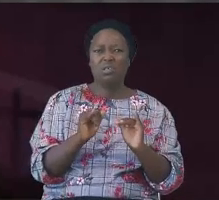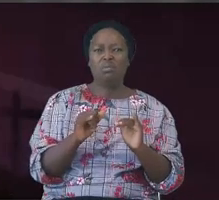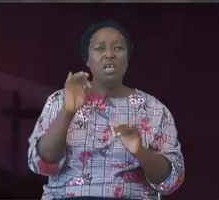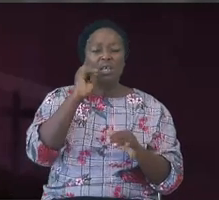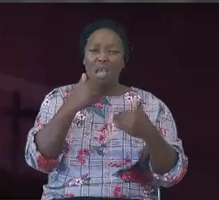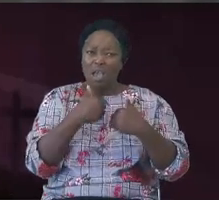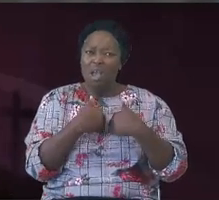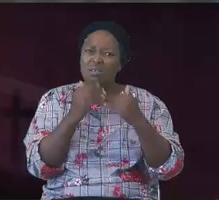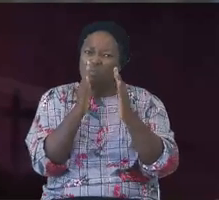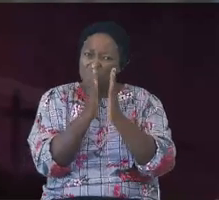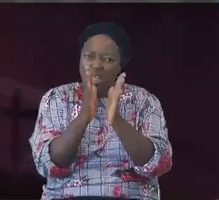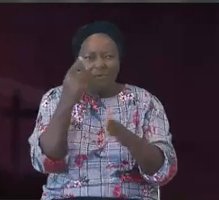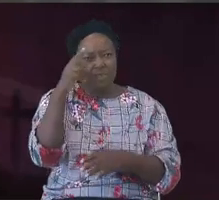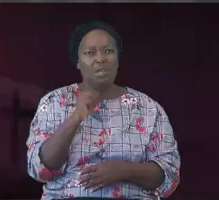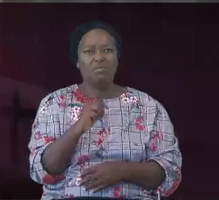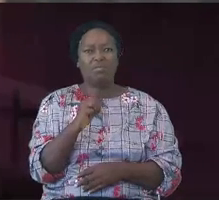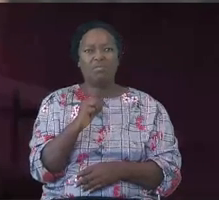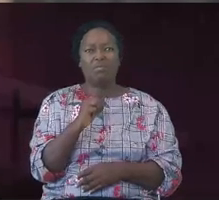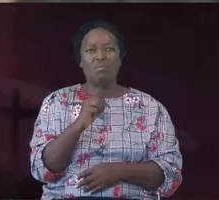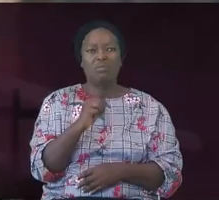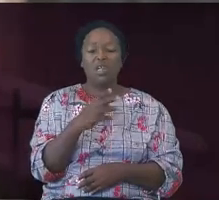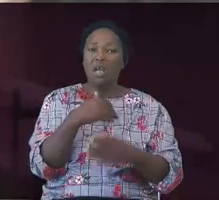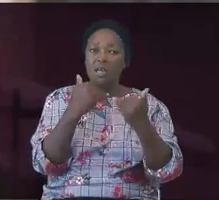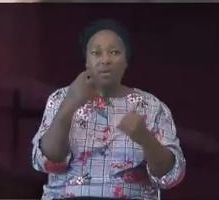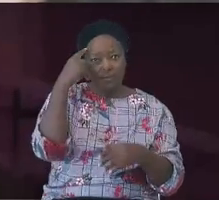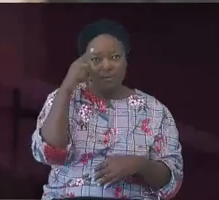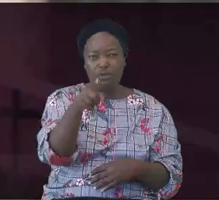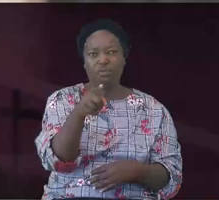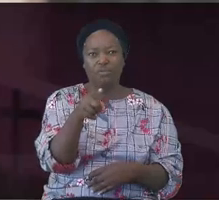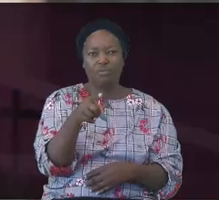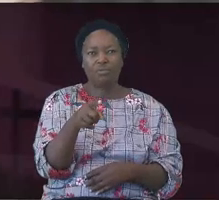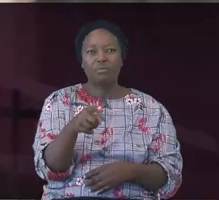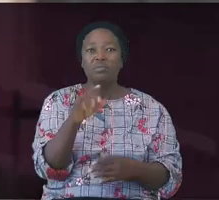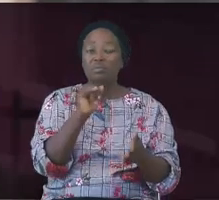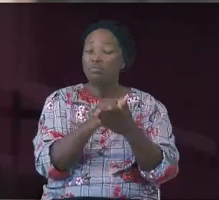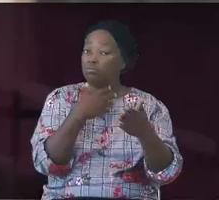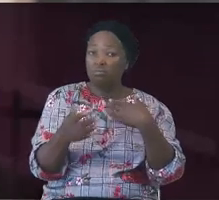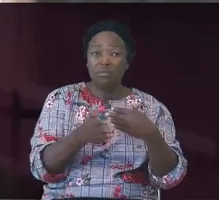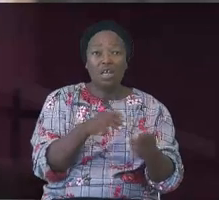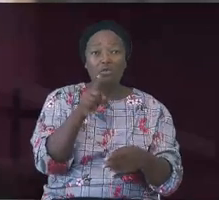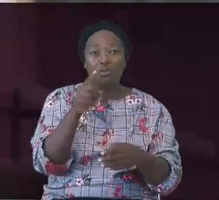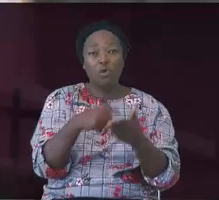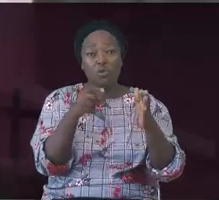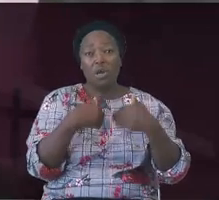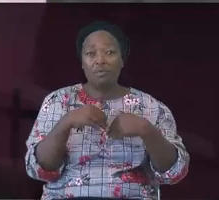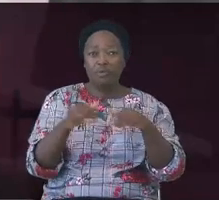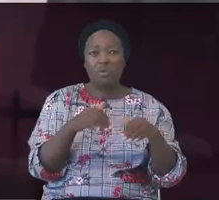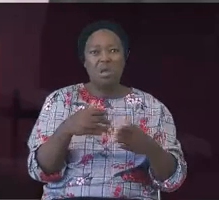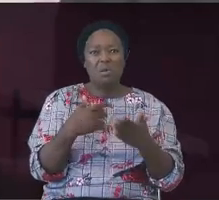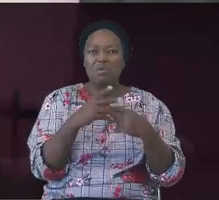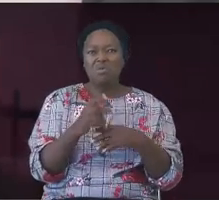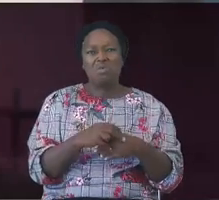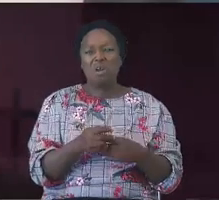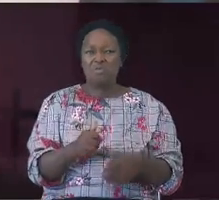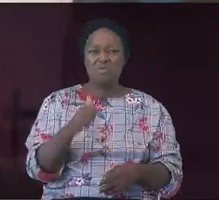et sur nos enfants. Tout de même, il avait la supplication pour eux, maintenant pour